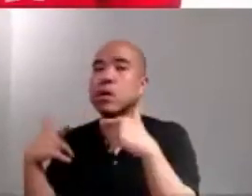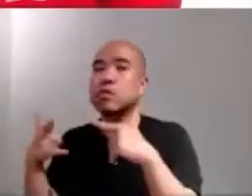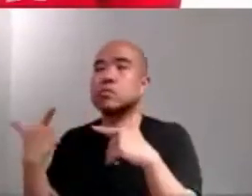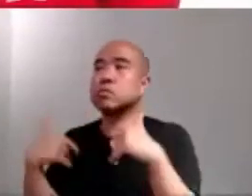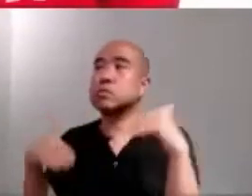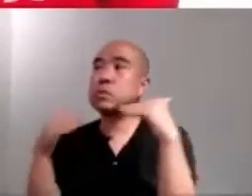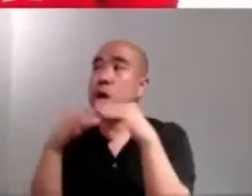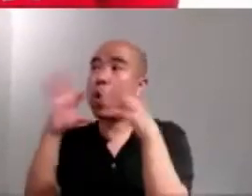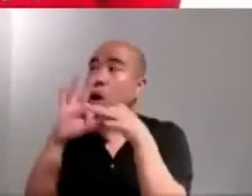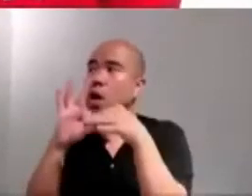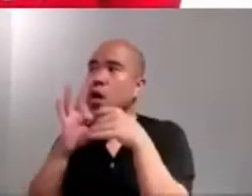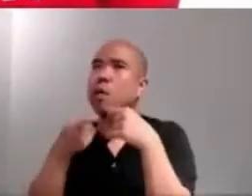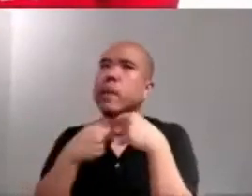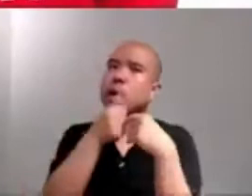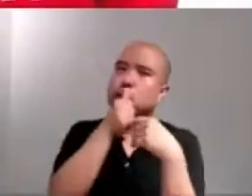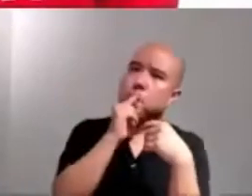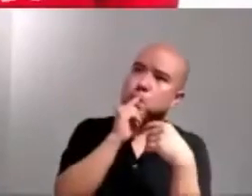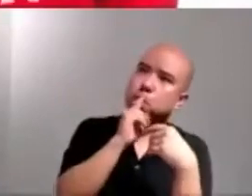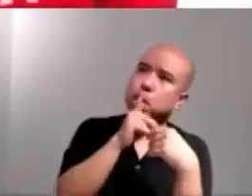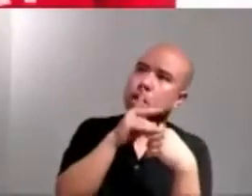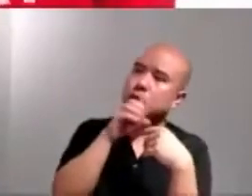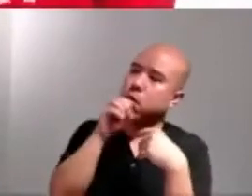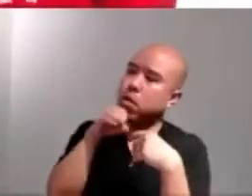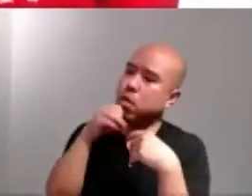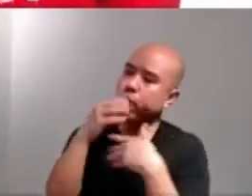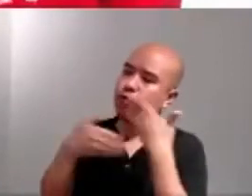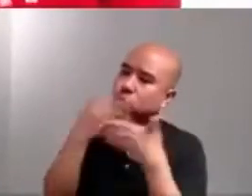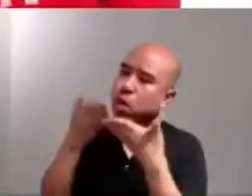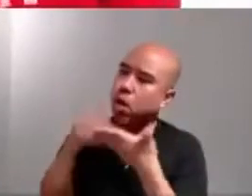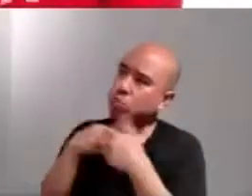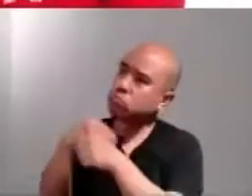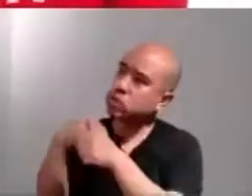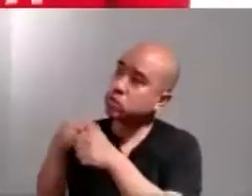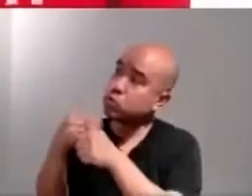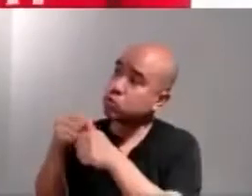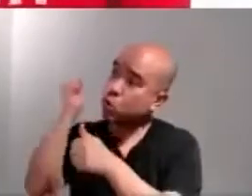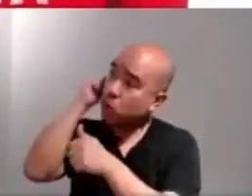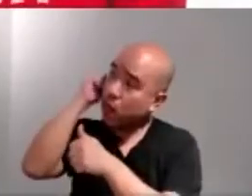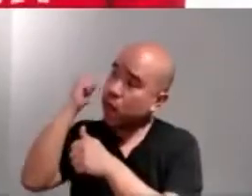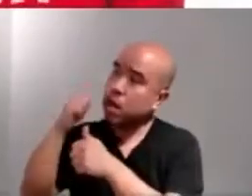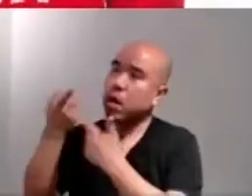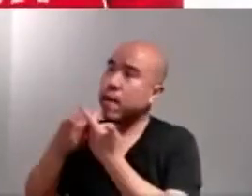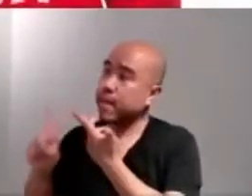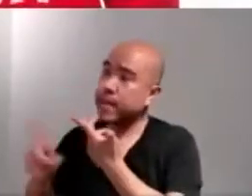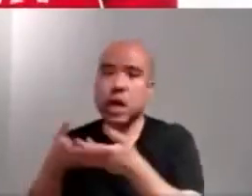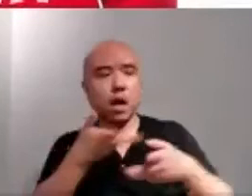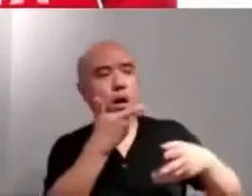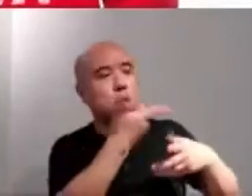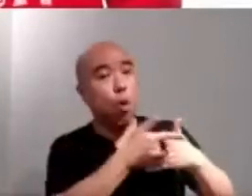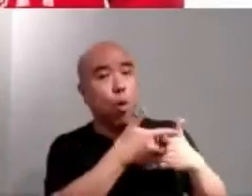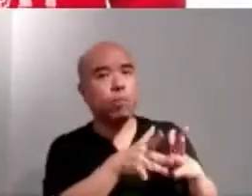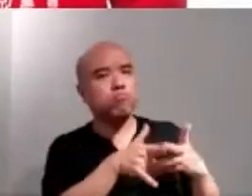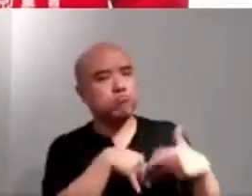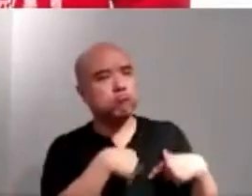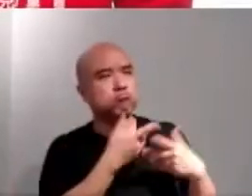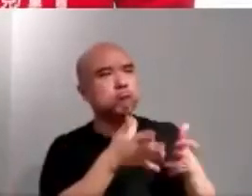例如俾家長去講下佢哋照顧小朋友上面遇到啲乜嘢難題等等。 其實我哋設立呢個 app 嘅最大嘅目的就係因